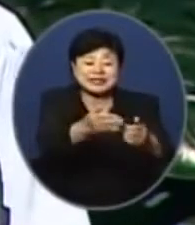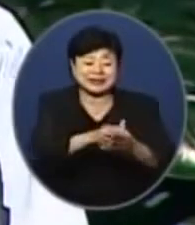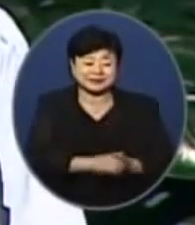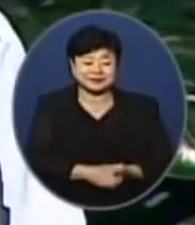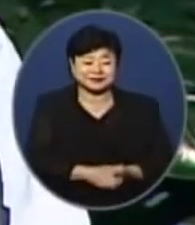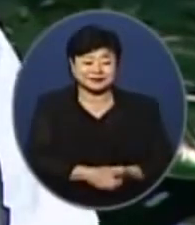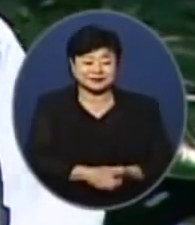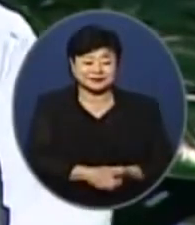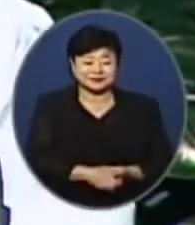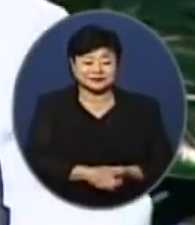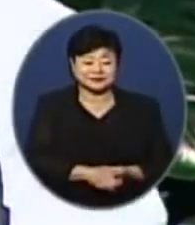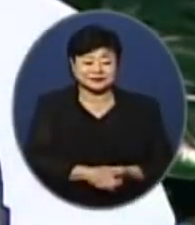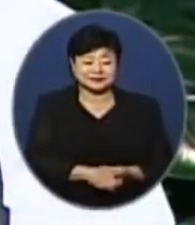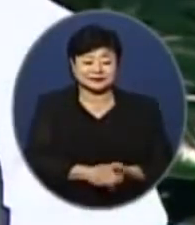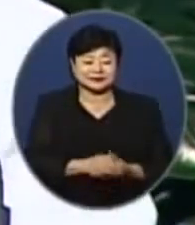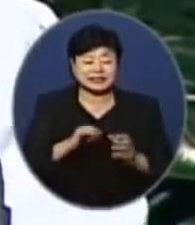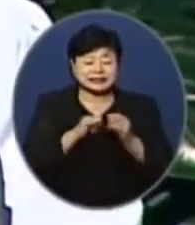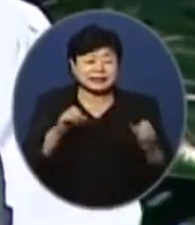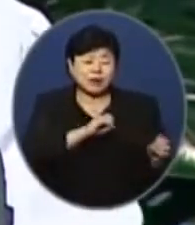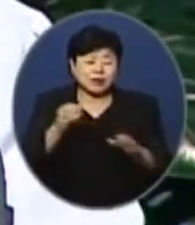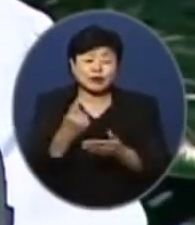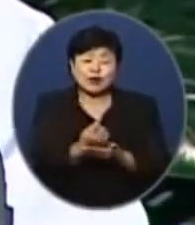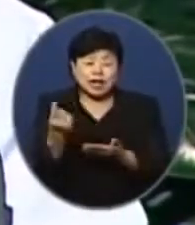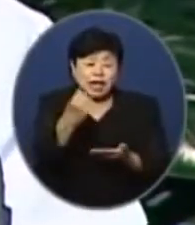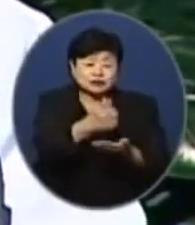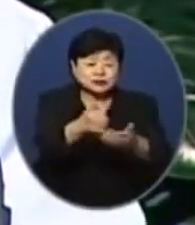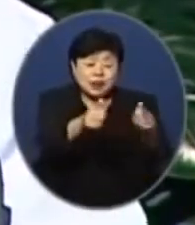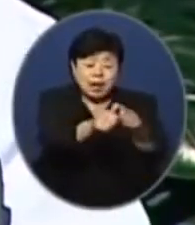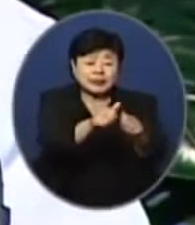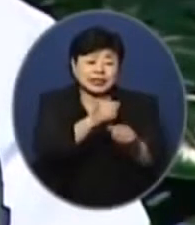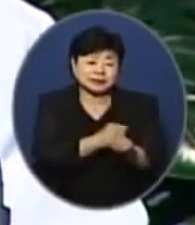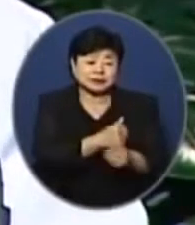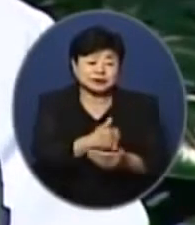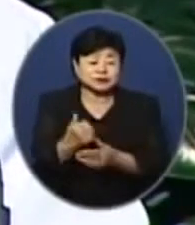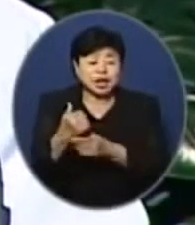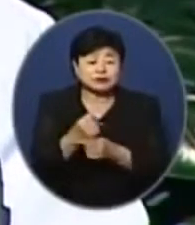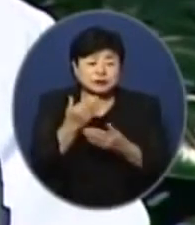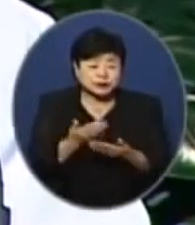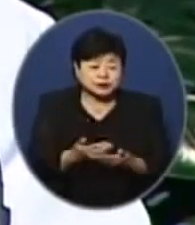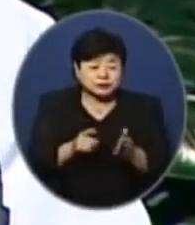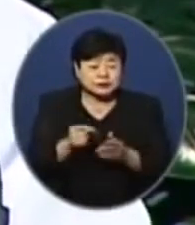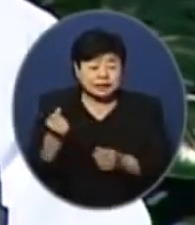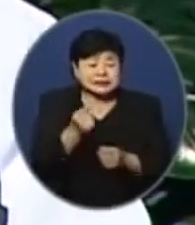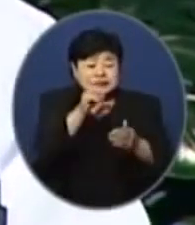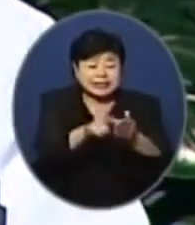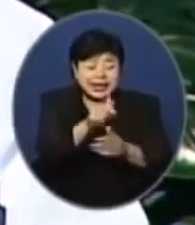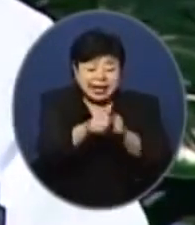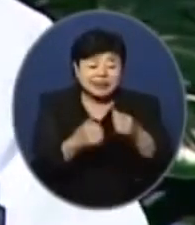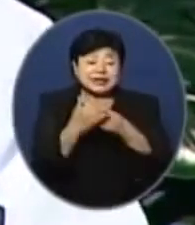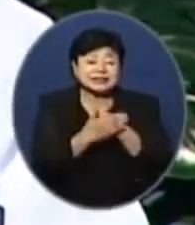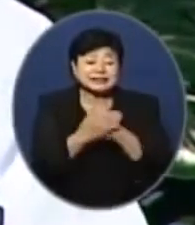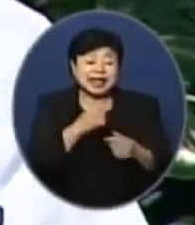것입니다. 온 세상이 나를 버리고 떠난다고 할지라도 주님 나와 함께 하신다, 주님 나를 붙들어 주신다는 이 믿음을 갖고 나아갈 때 하나님께서